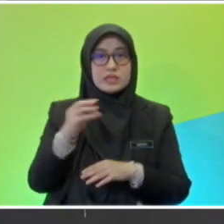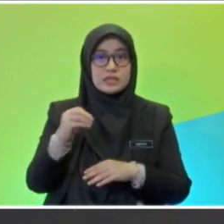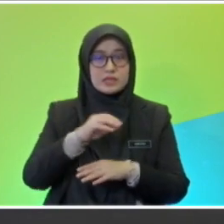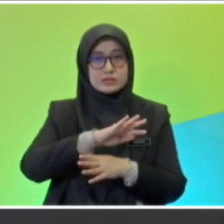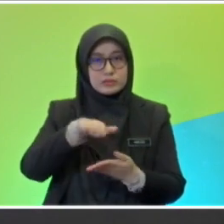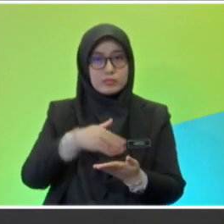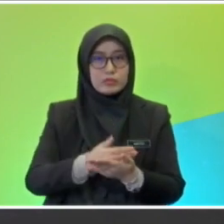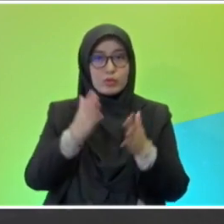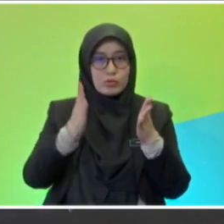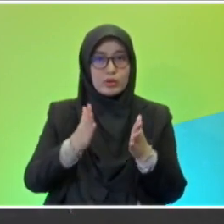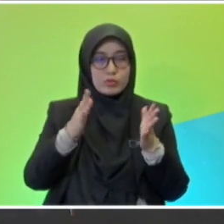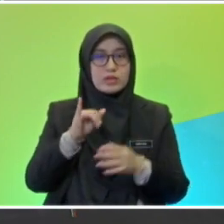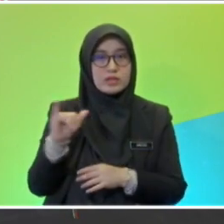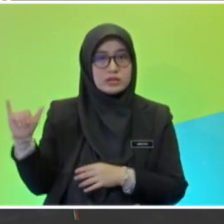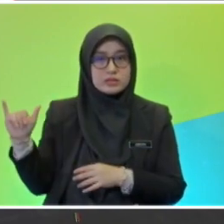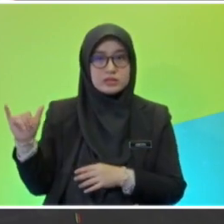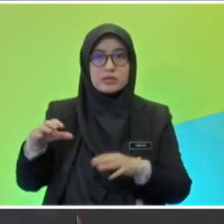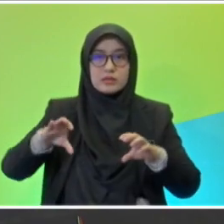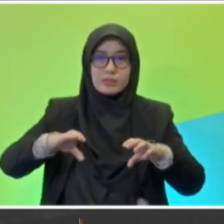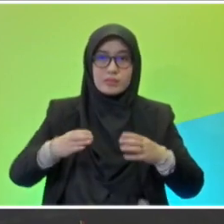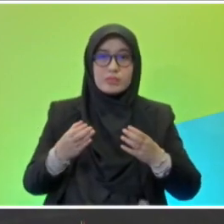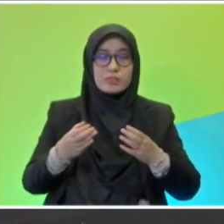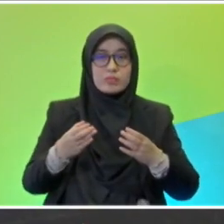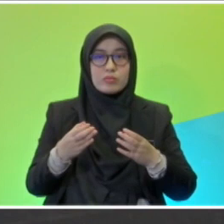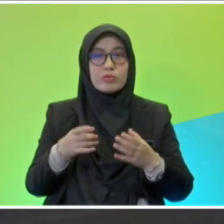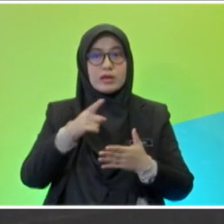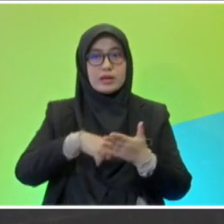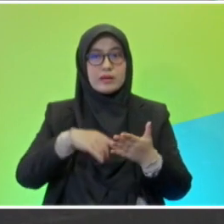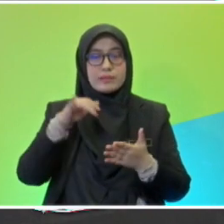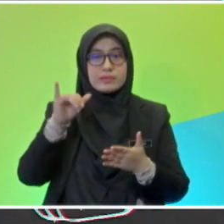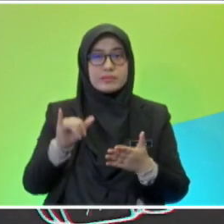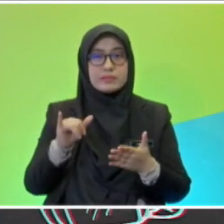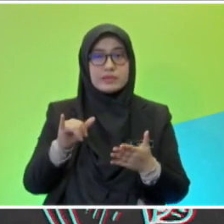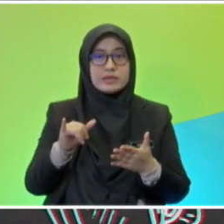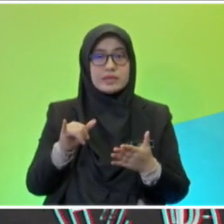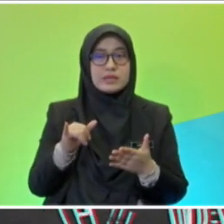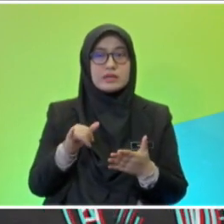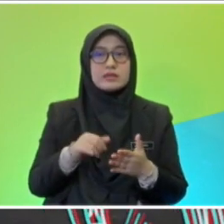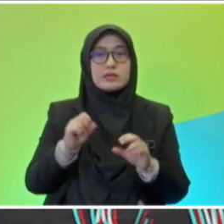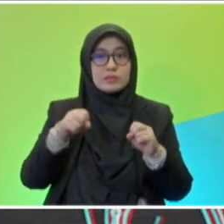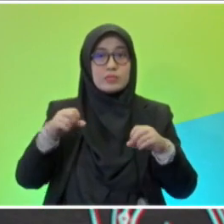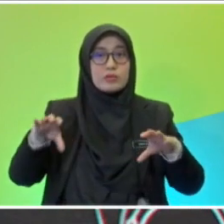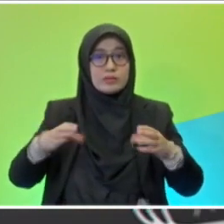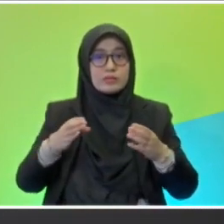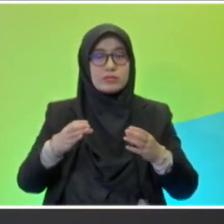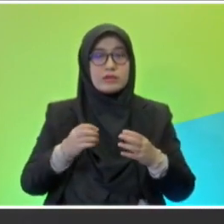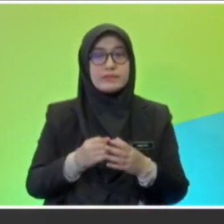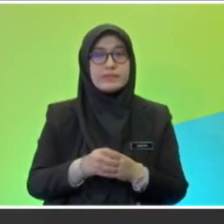untuk mencapai peristirahatan mengambil hak memungut Cukai oleh bisnis pada tahun 1887